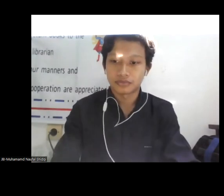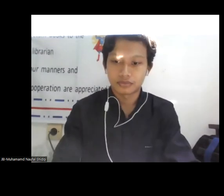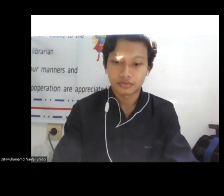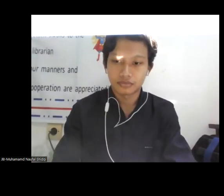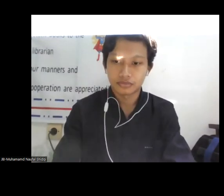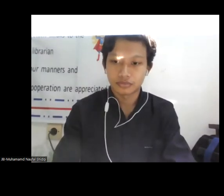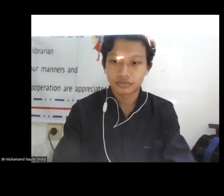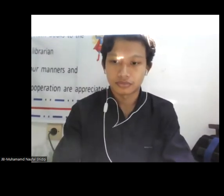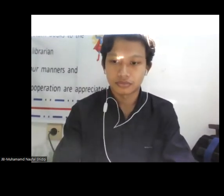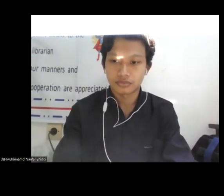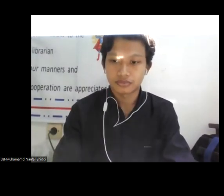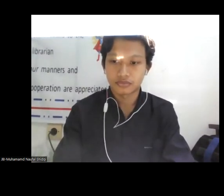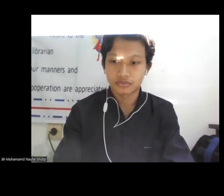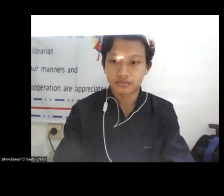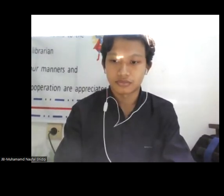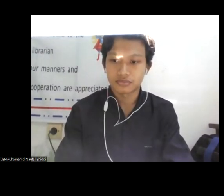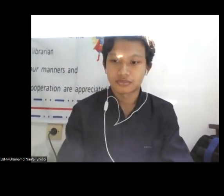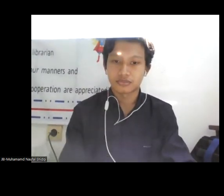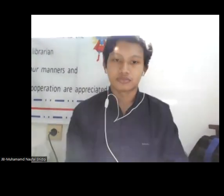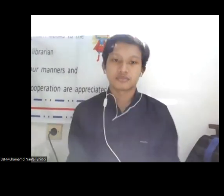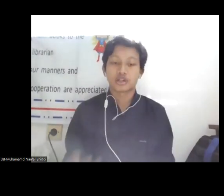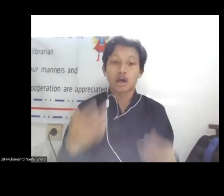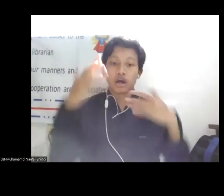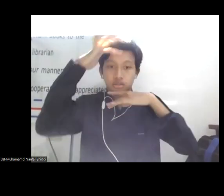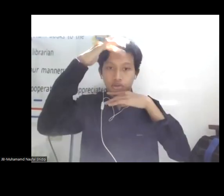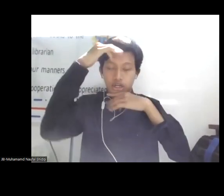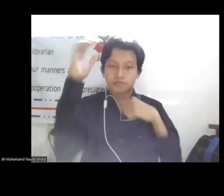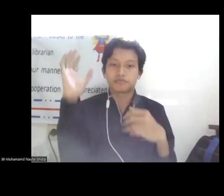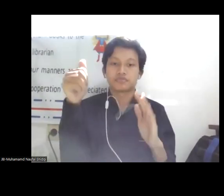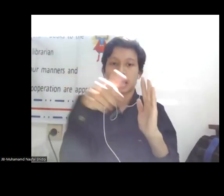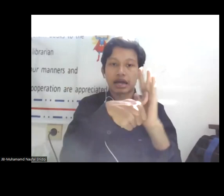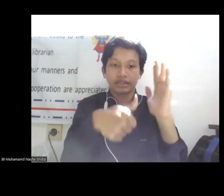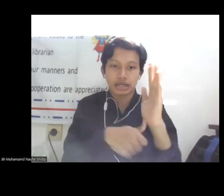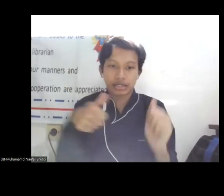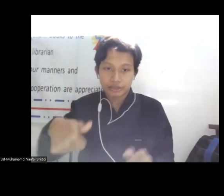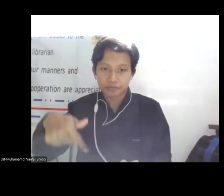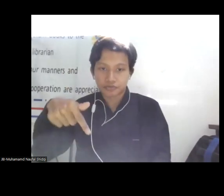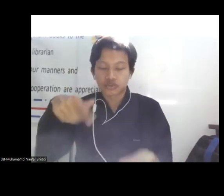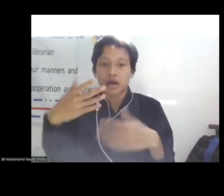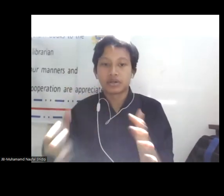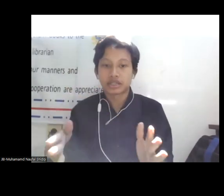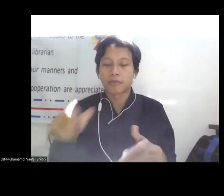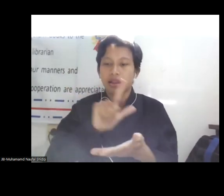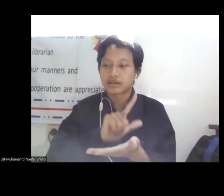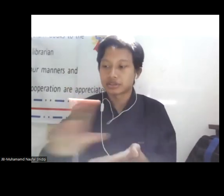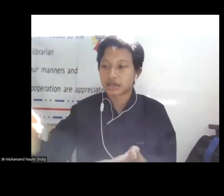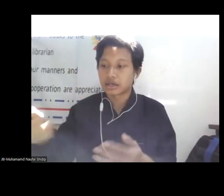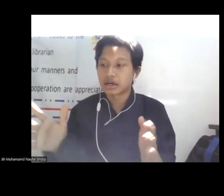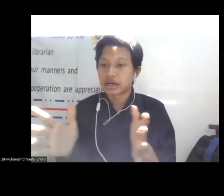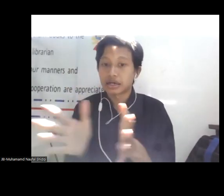sekalian semoga acara ini dapat berjalan dengan lancar dan memberikan manfaat bagi kita